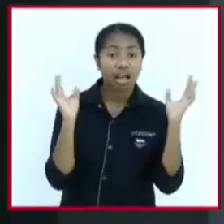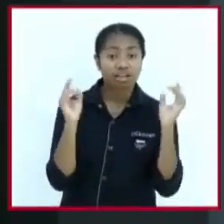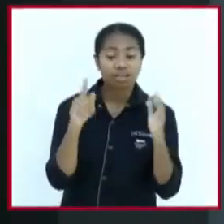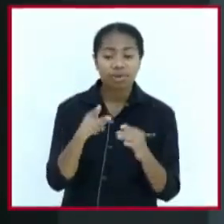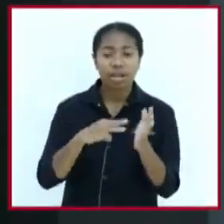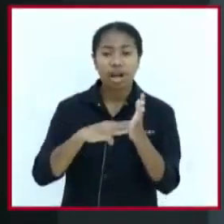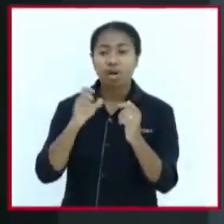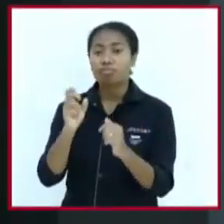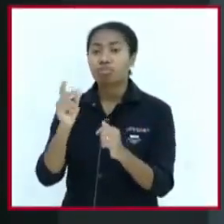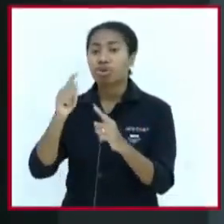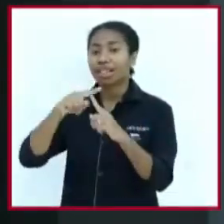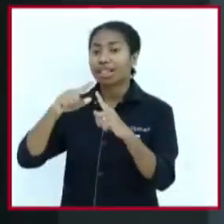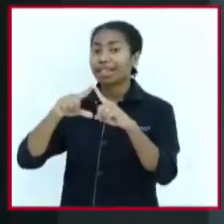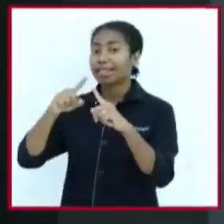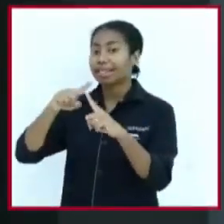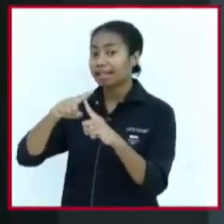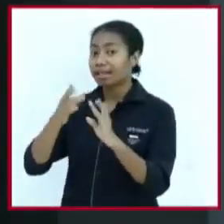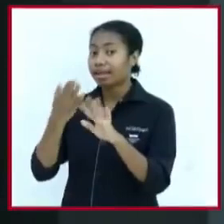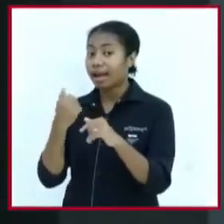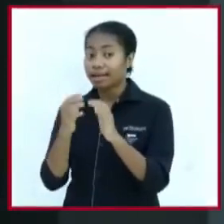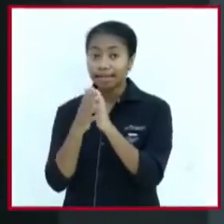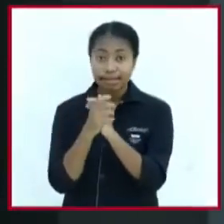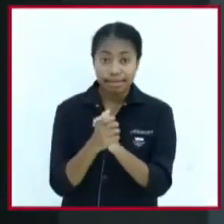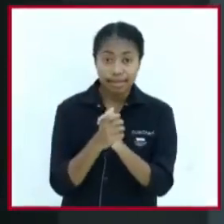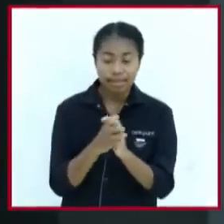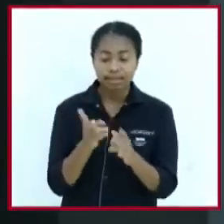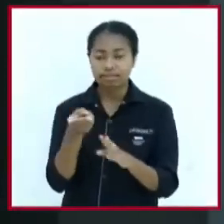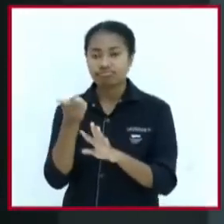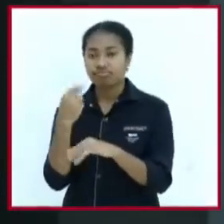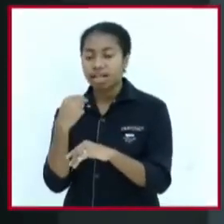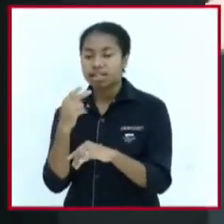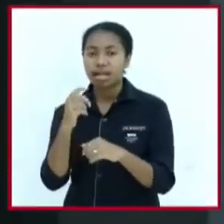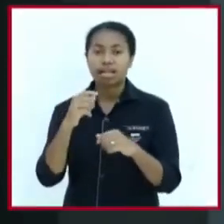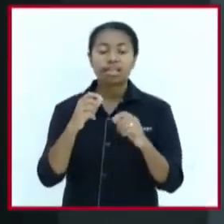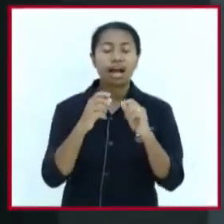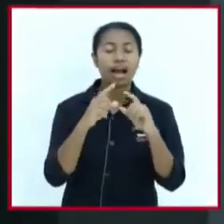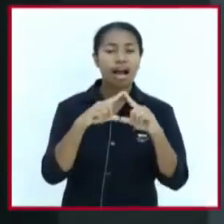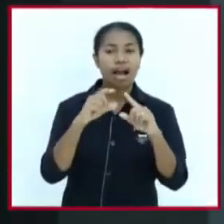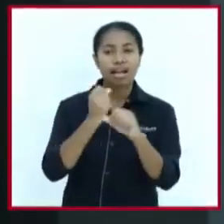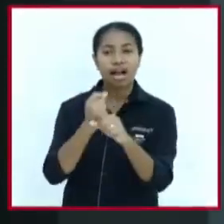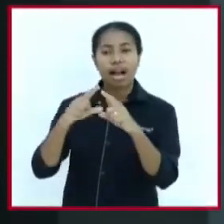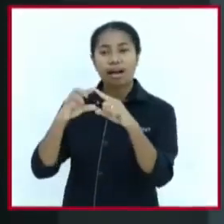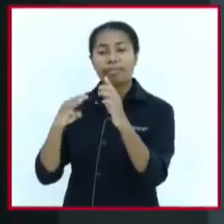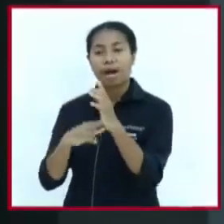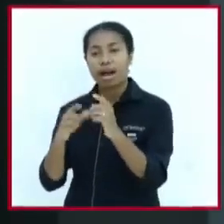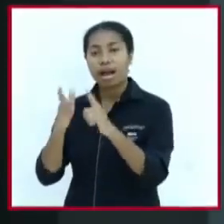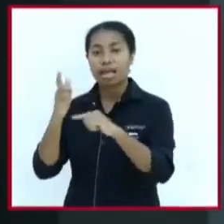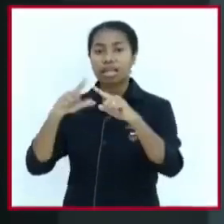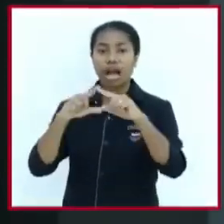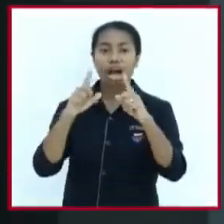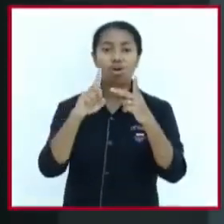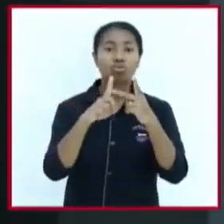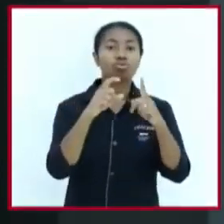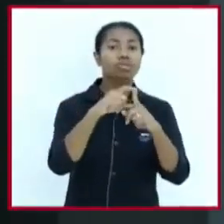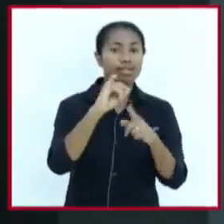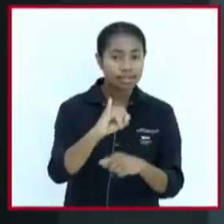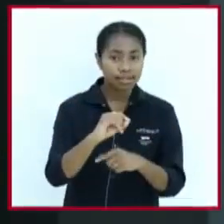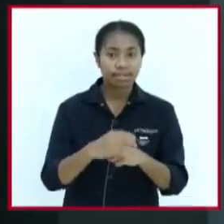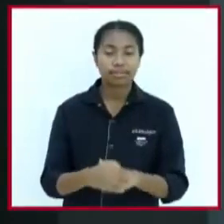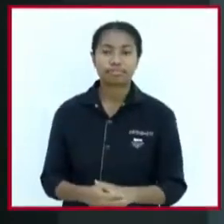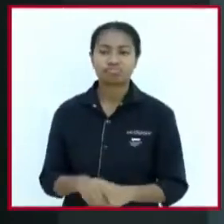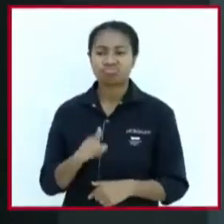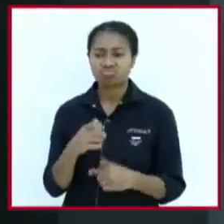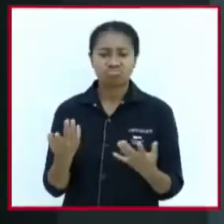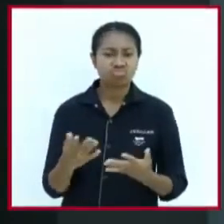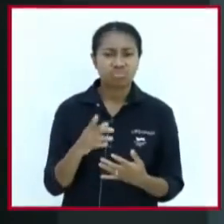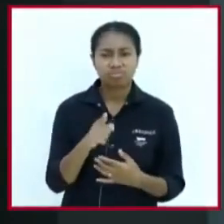dan kembali pada agama Yahudi nah latar belakangnya seperti itu Itulah sebabnya penulis surat